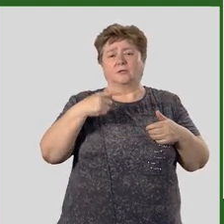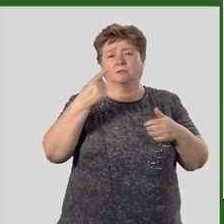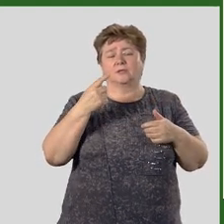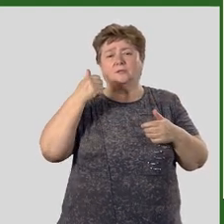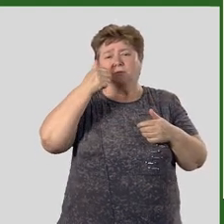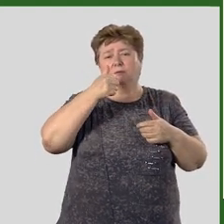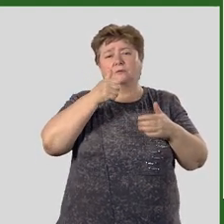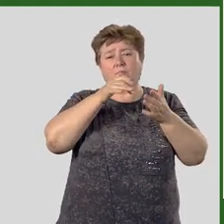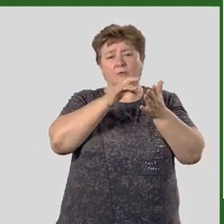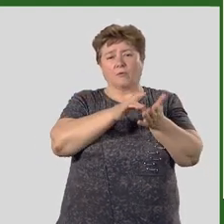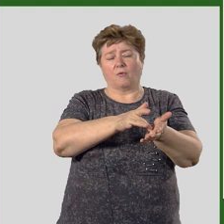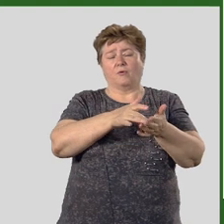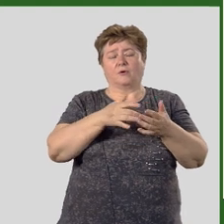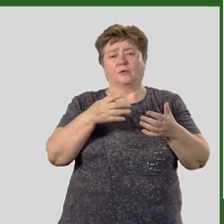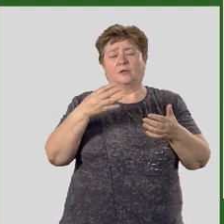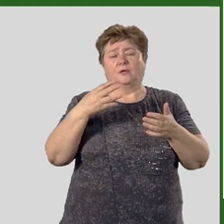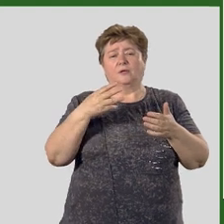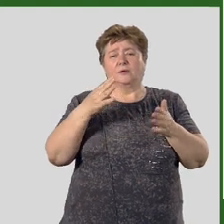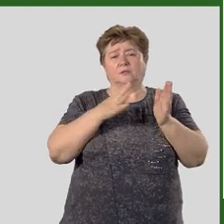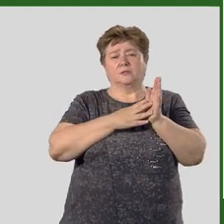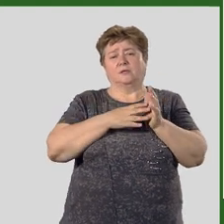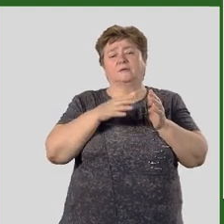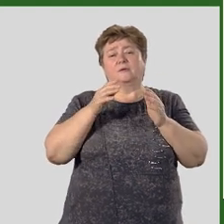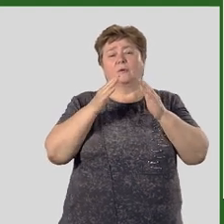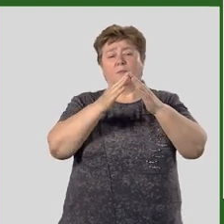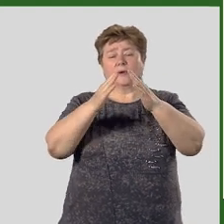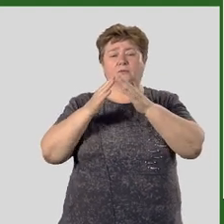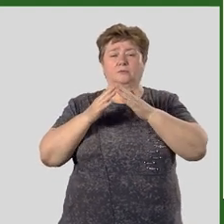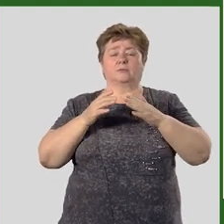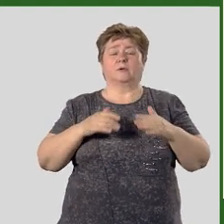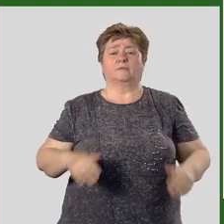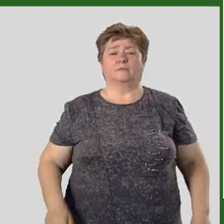31 город и 9 поселков городского типа.